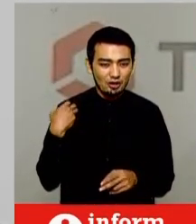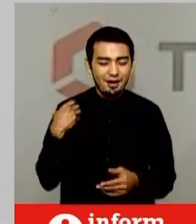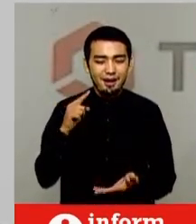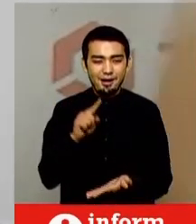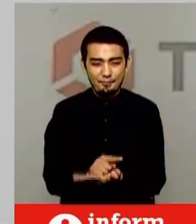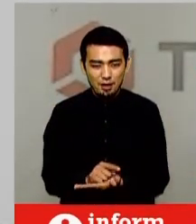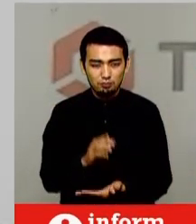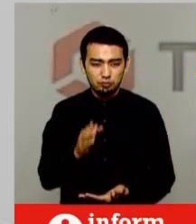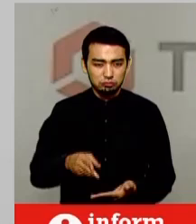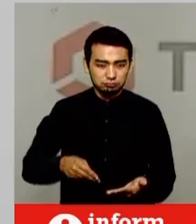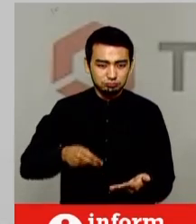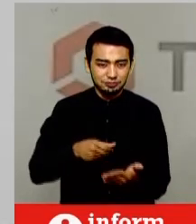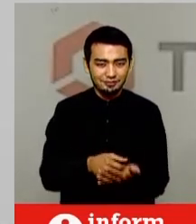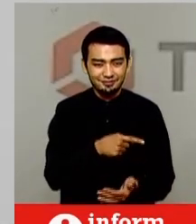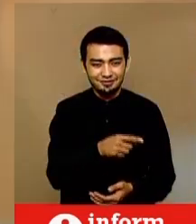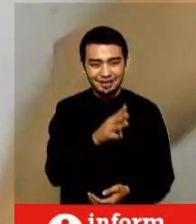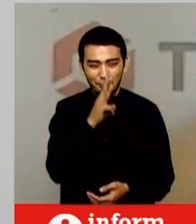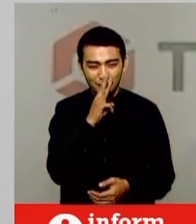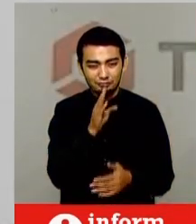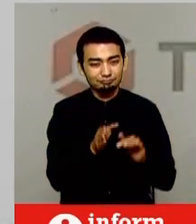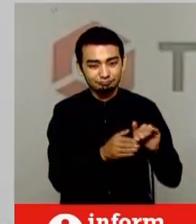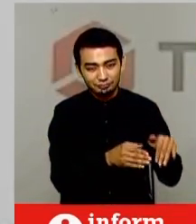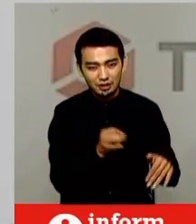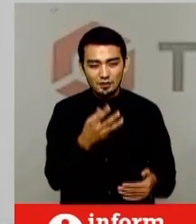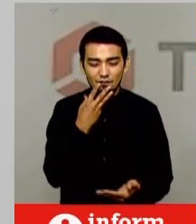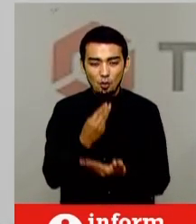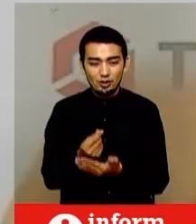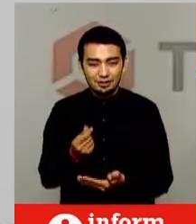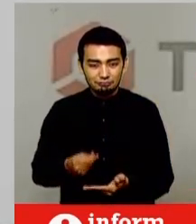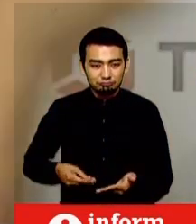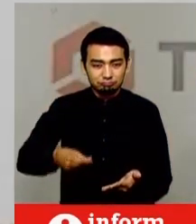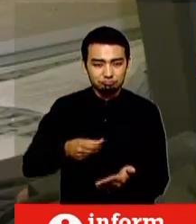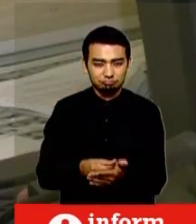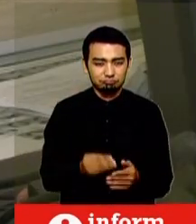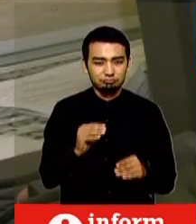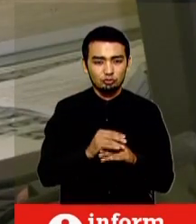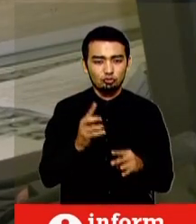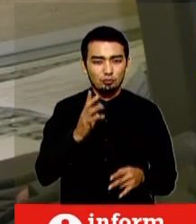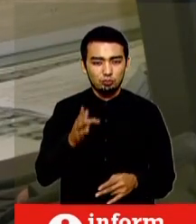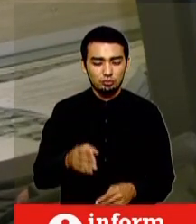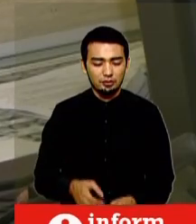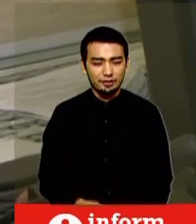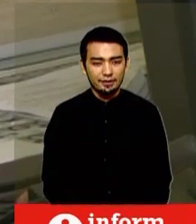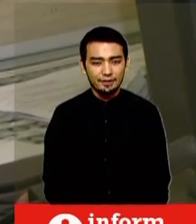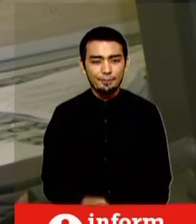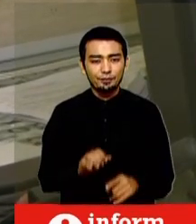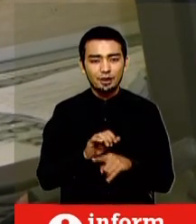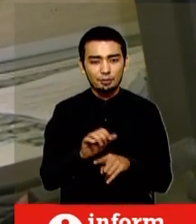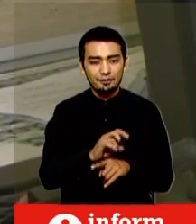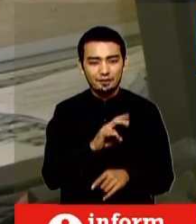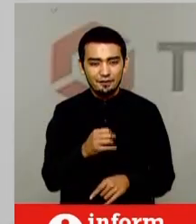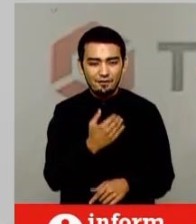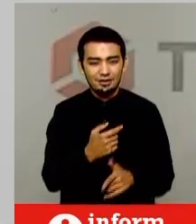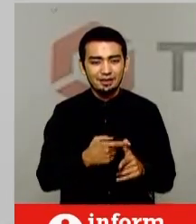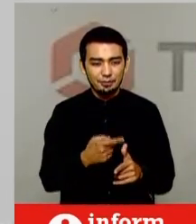обязан, помимо вашего дохода, со своего кармана дополнительно отправлять на ваше